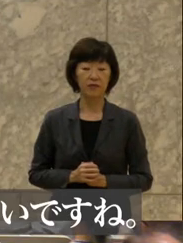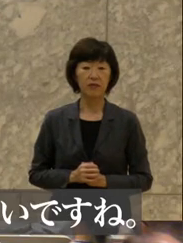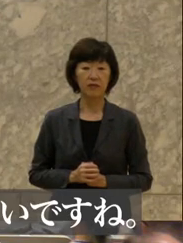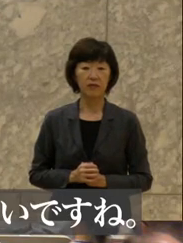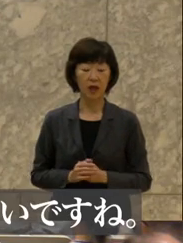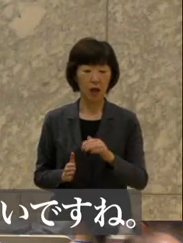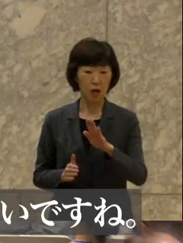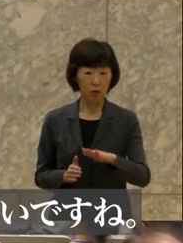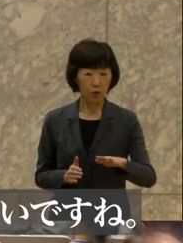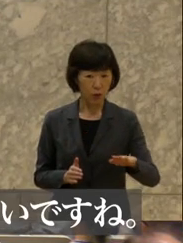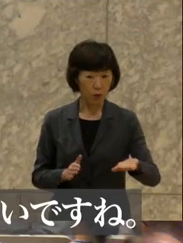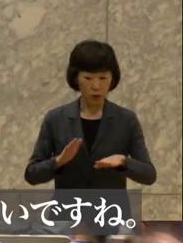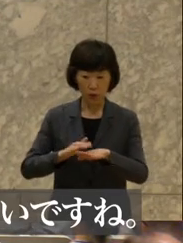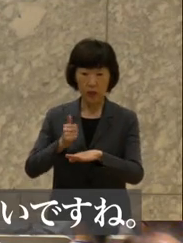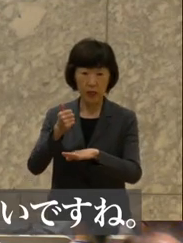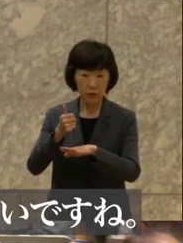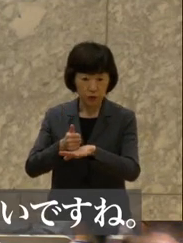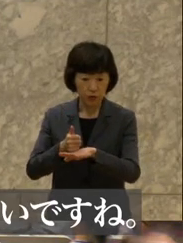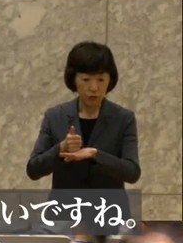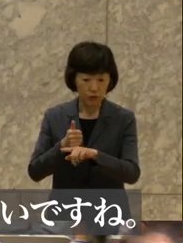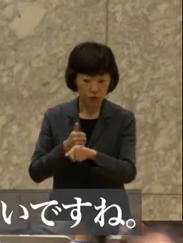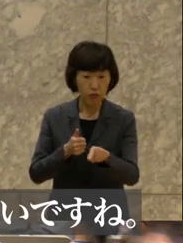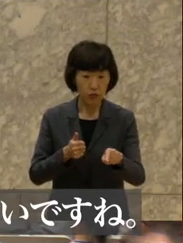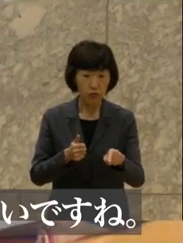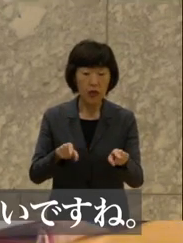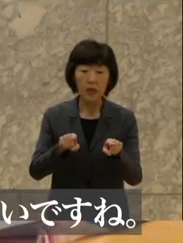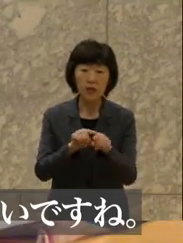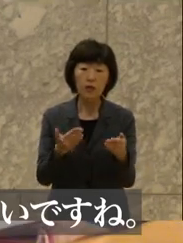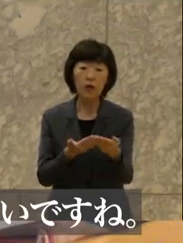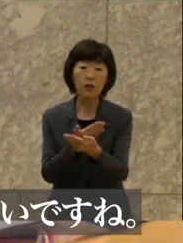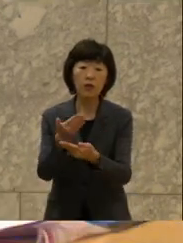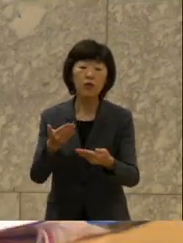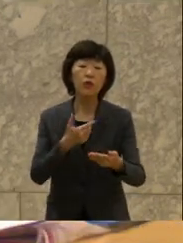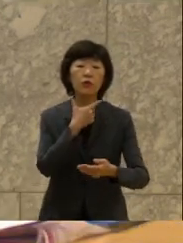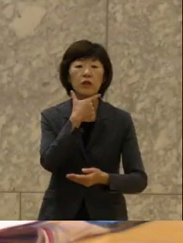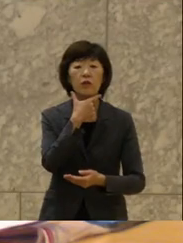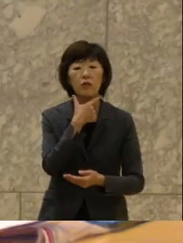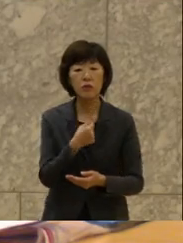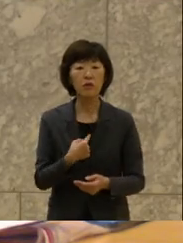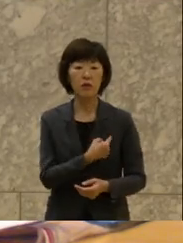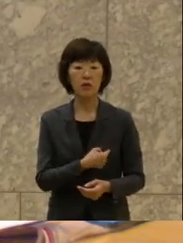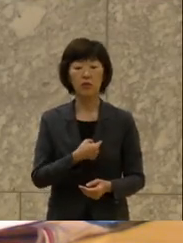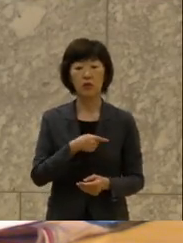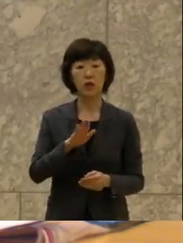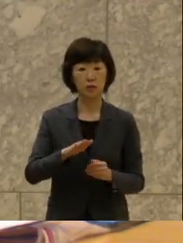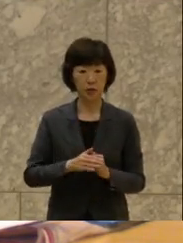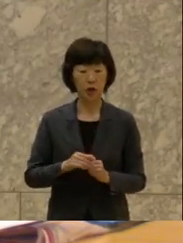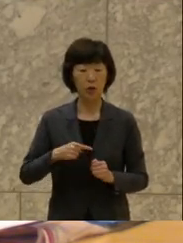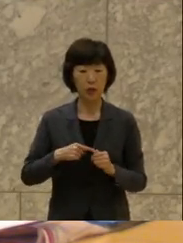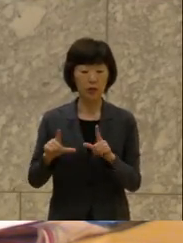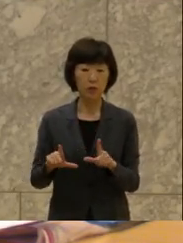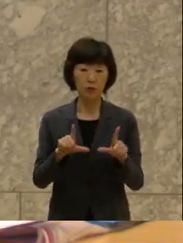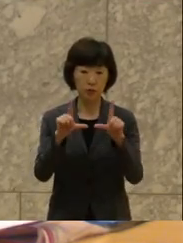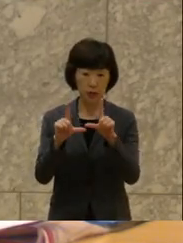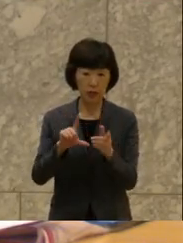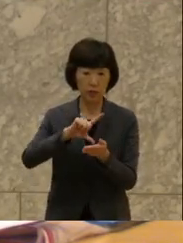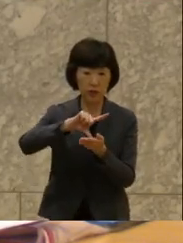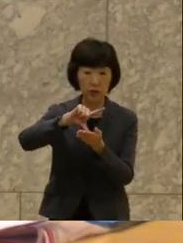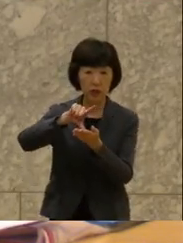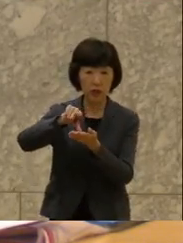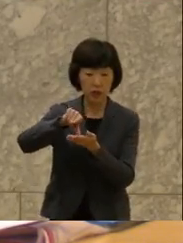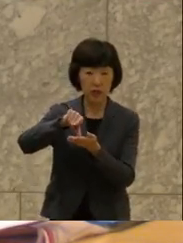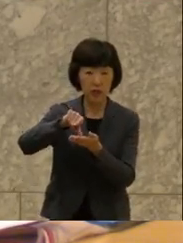子供とそういった選手を交流ぜひしていただきたいって思えば強いですね私の住んでる地域で